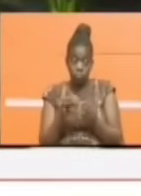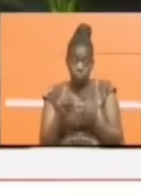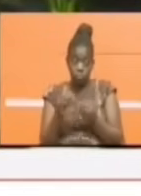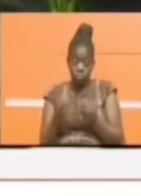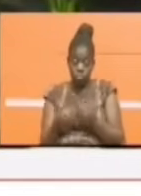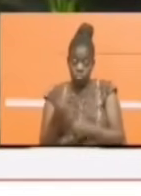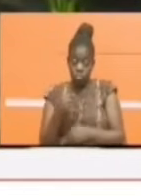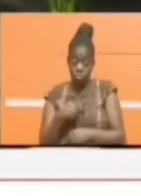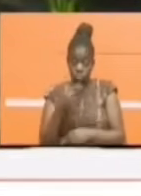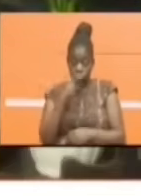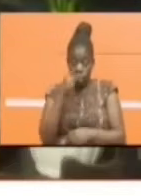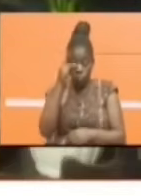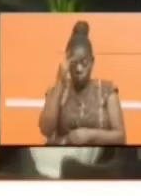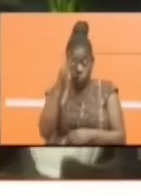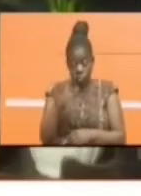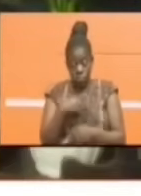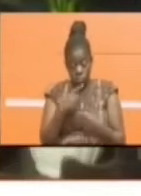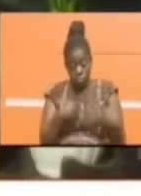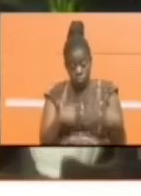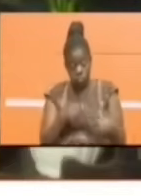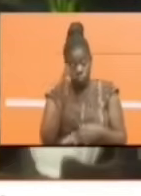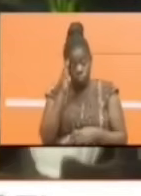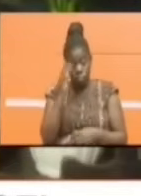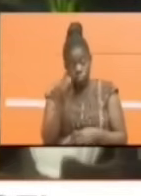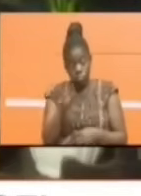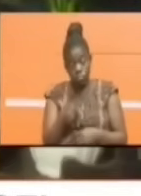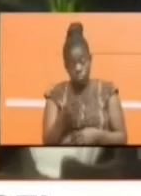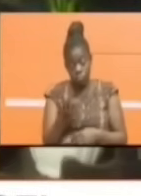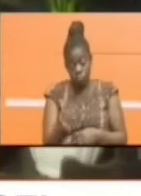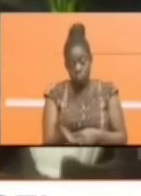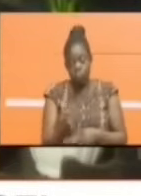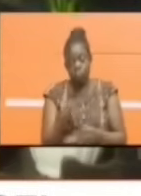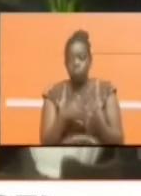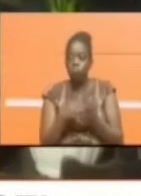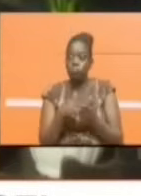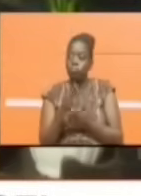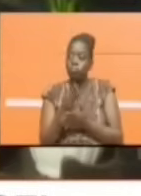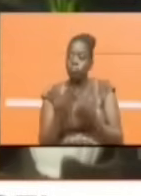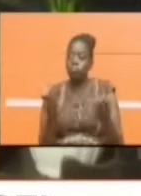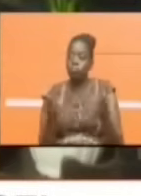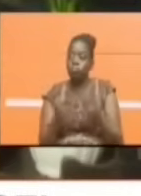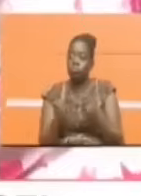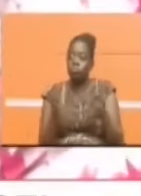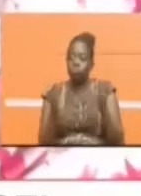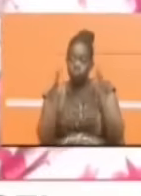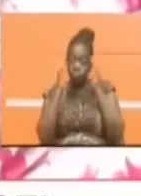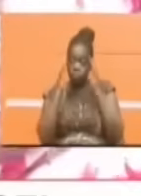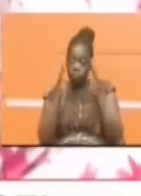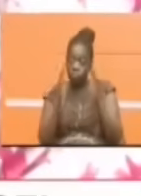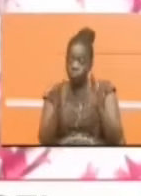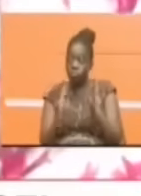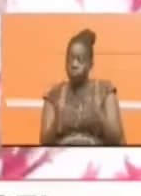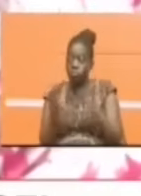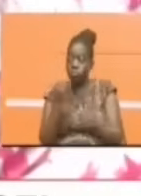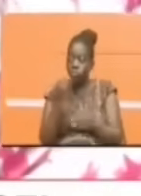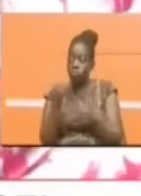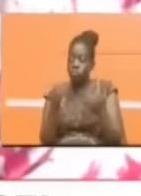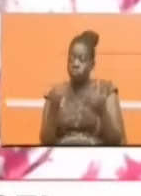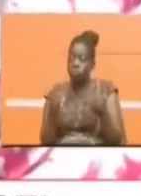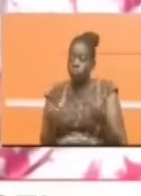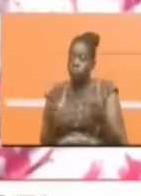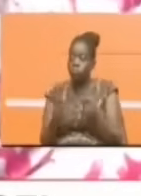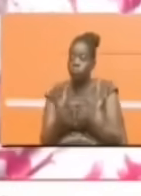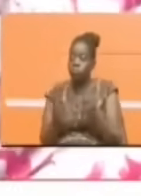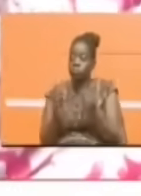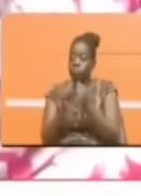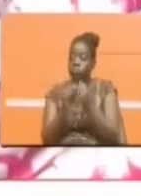Nze ng'omuzadde mu mutima gwange mmanya nti ono akyabulamu wano era n'enteekawo nnyo eriiso. Emmere gy'agenda okufumba ku mikolo